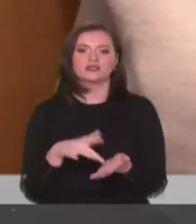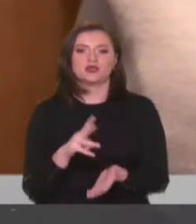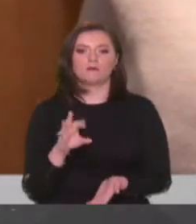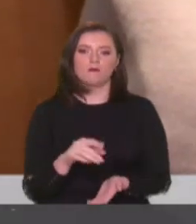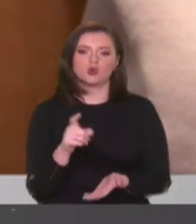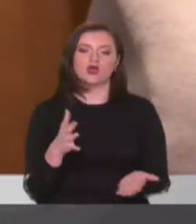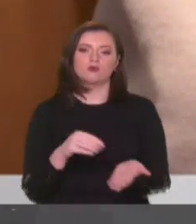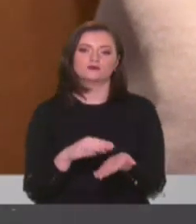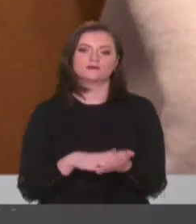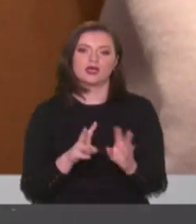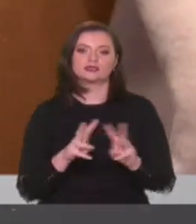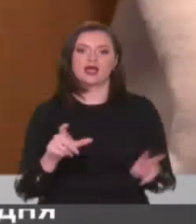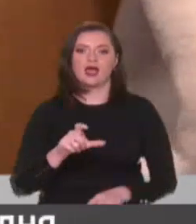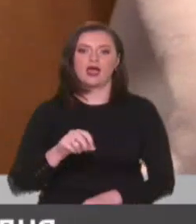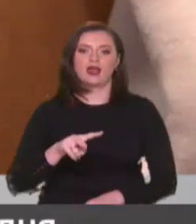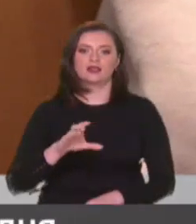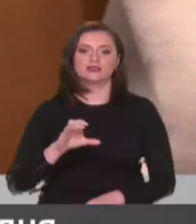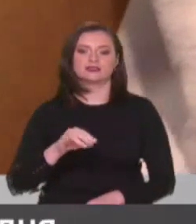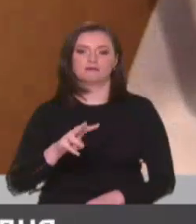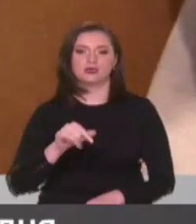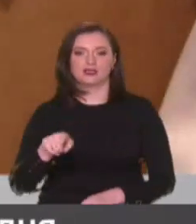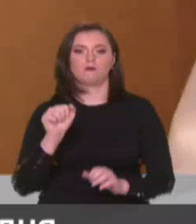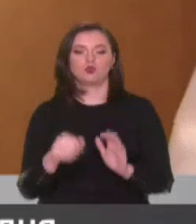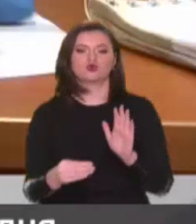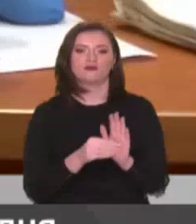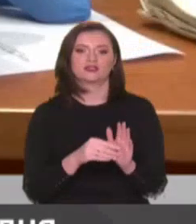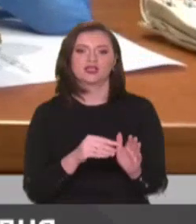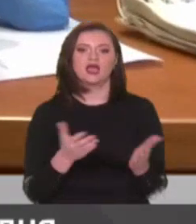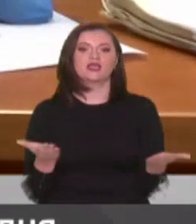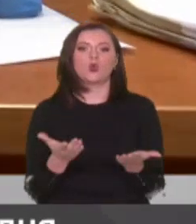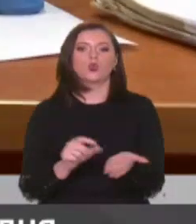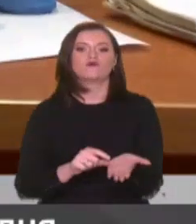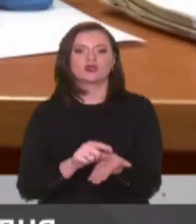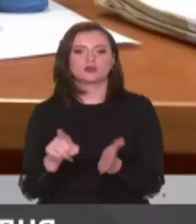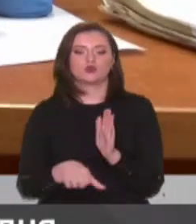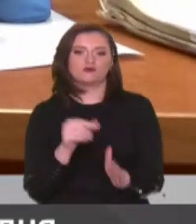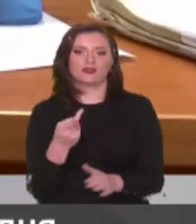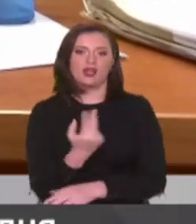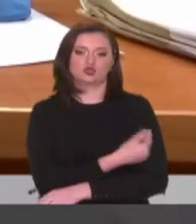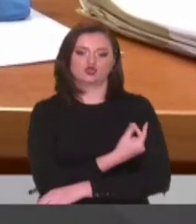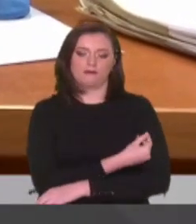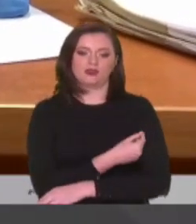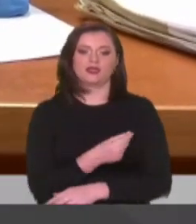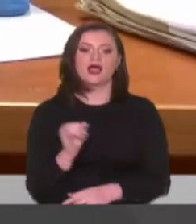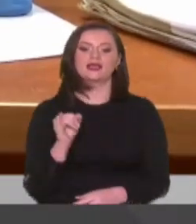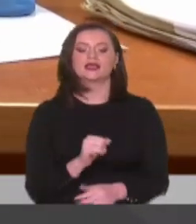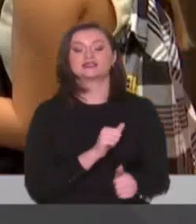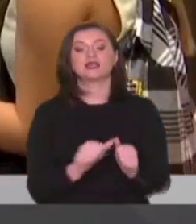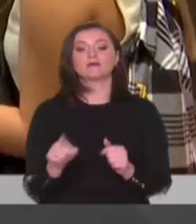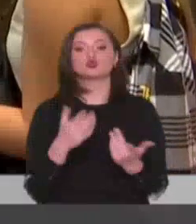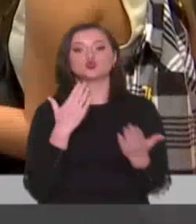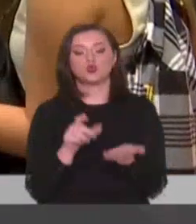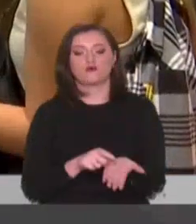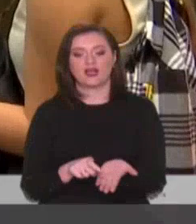зареєструватися на сайті HealthyMe, і там ви можете вказати саме, яку вакцину ви обираєте для щеплення. І саме щодо